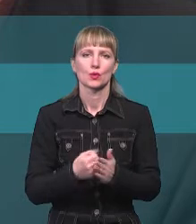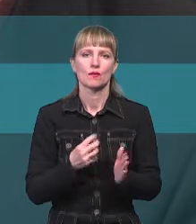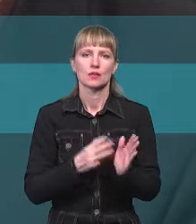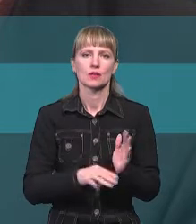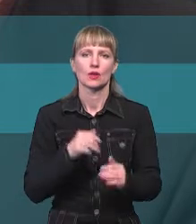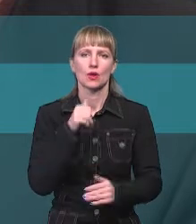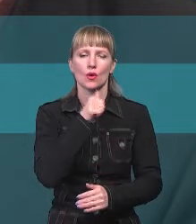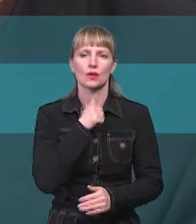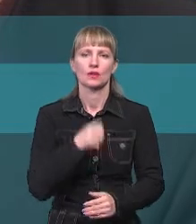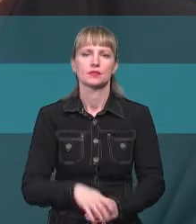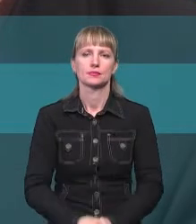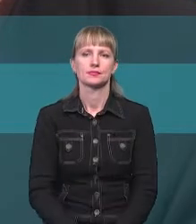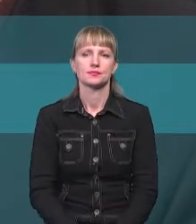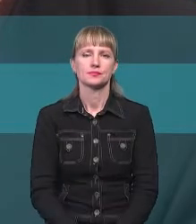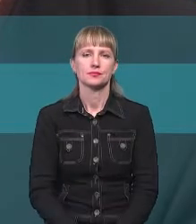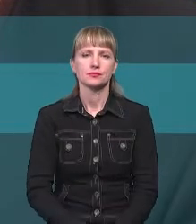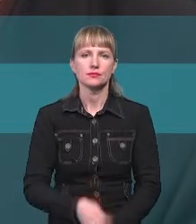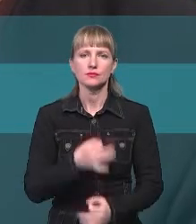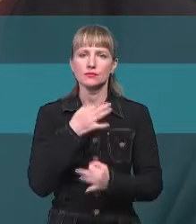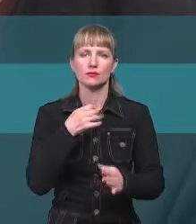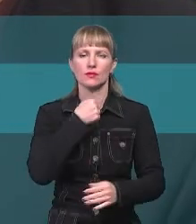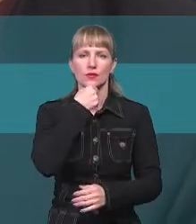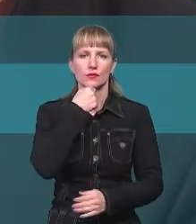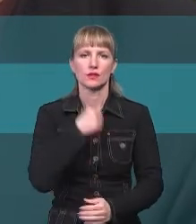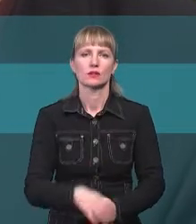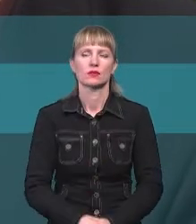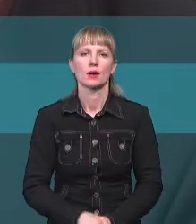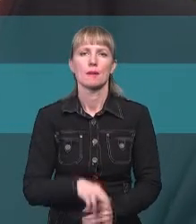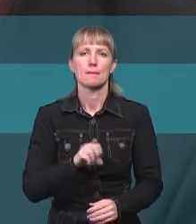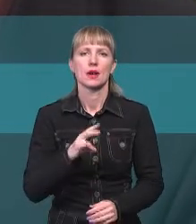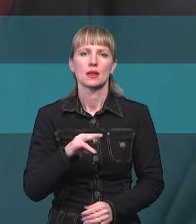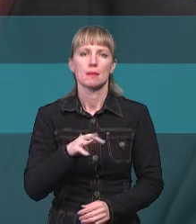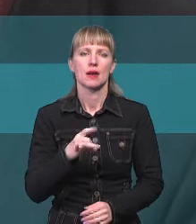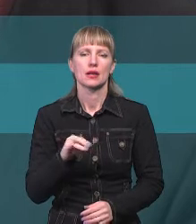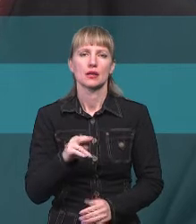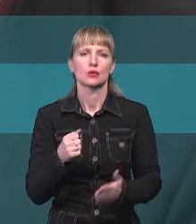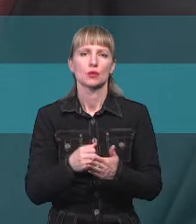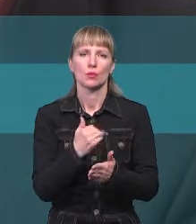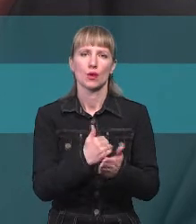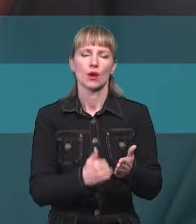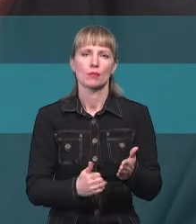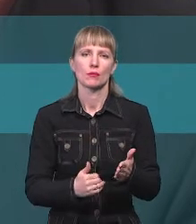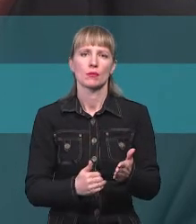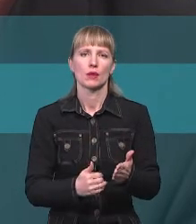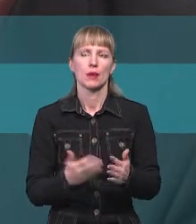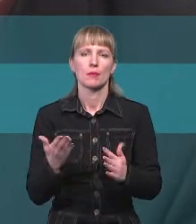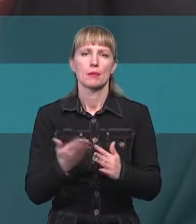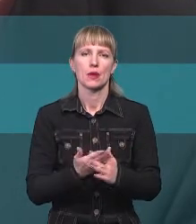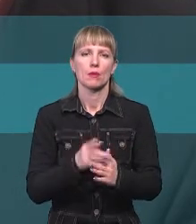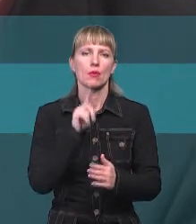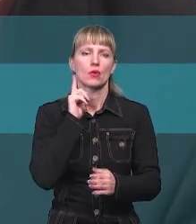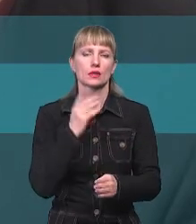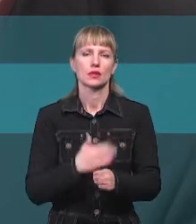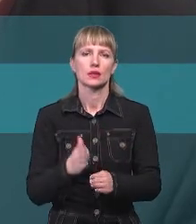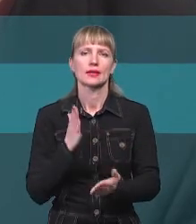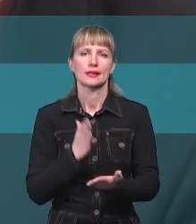80 років, будь-який вік. Пані Марія, а щодо програми пільгового молодіжного кредитування,